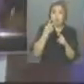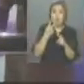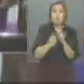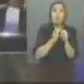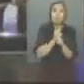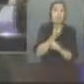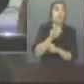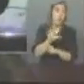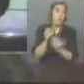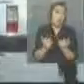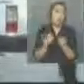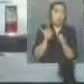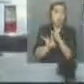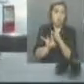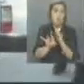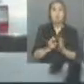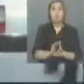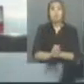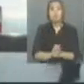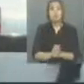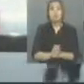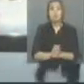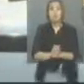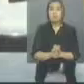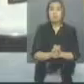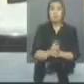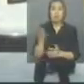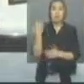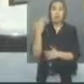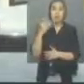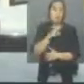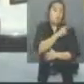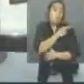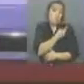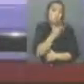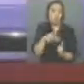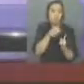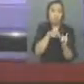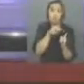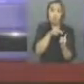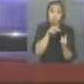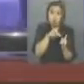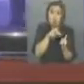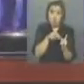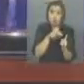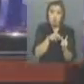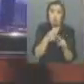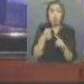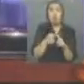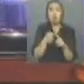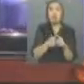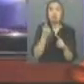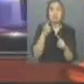ธ์2555ในช่วงที่ป้าจูเข้ารักษาตัวด้วยโรคชราที่โรงพยาบาลเกษมราชศรีบุรินทร์ตั้งแต่เดือนพฤศจิกาย